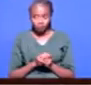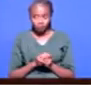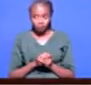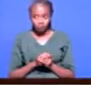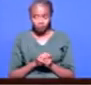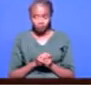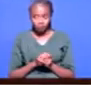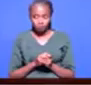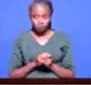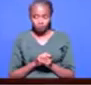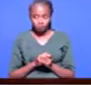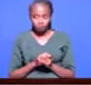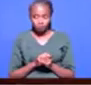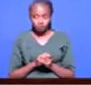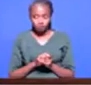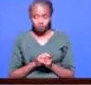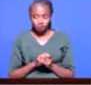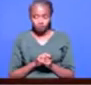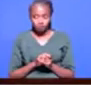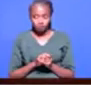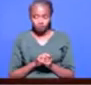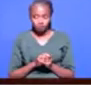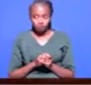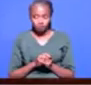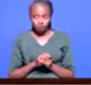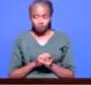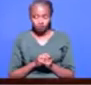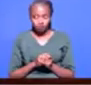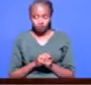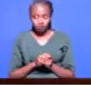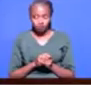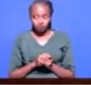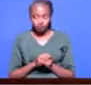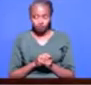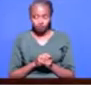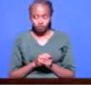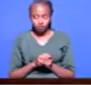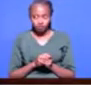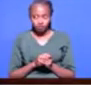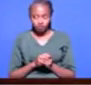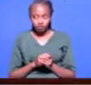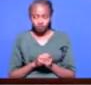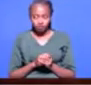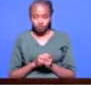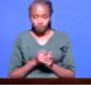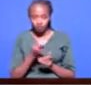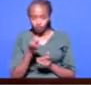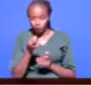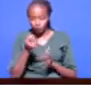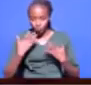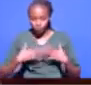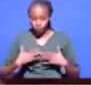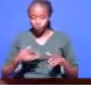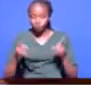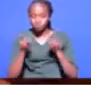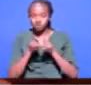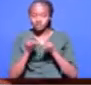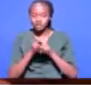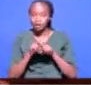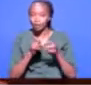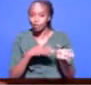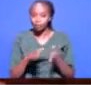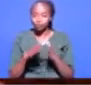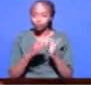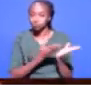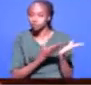behind me family members kubalia wale wachache waweze kuwakilisha wale wengine tutaomba nafasi kwa sababu